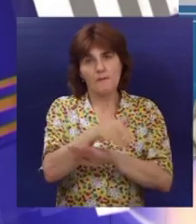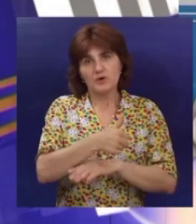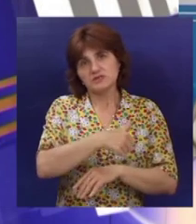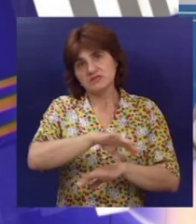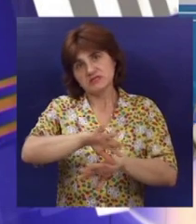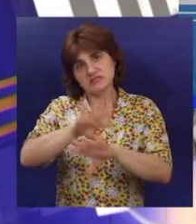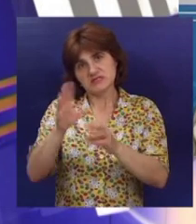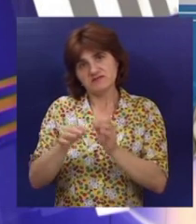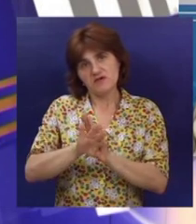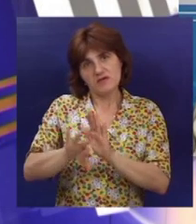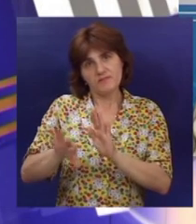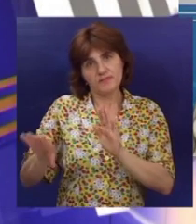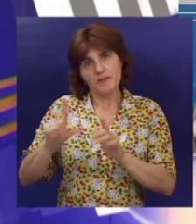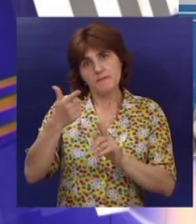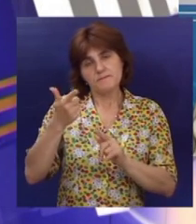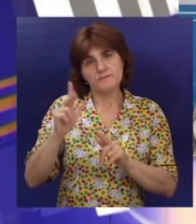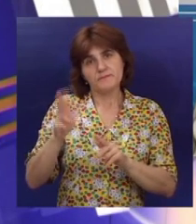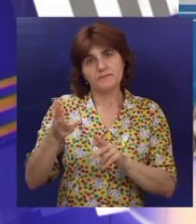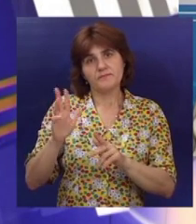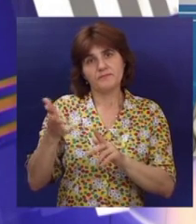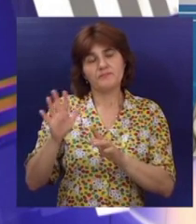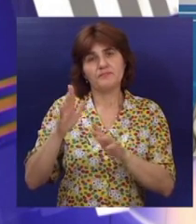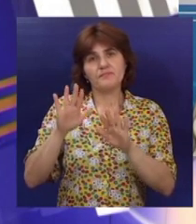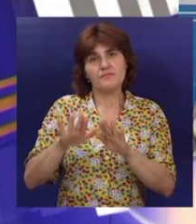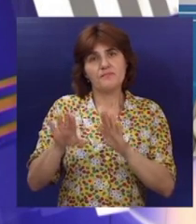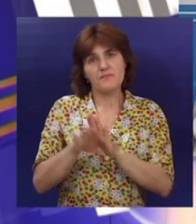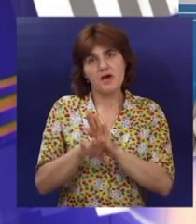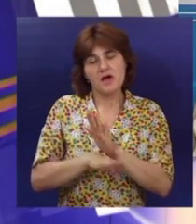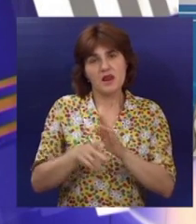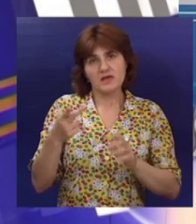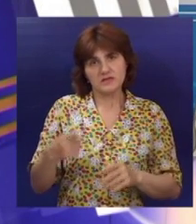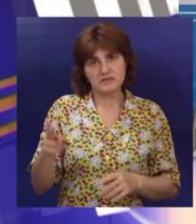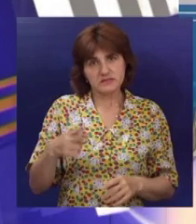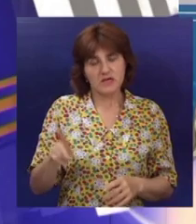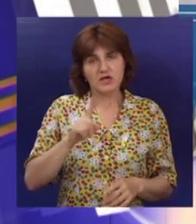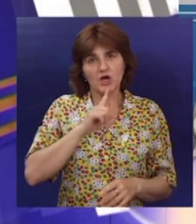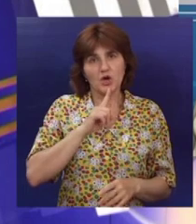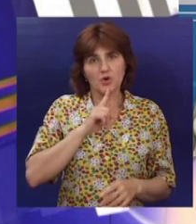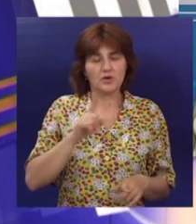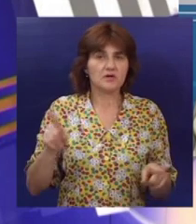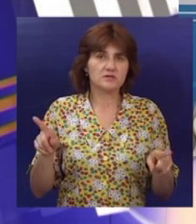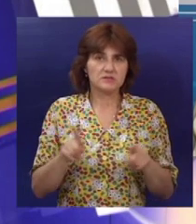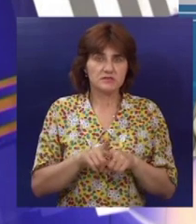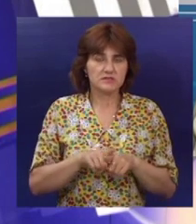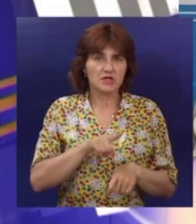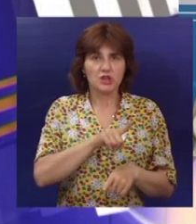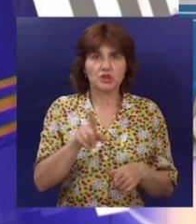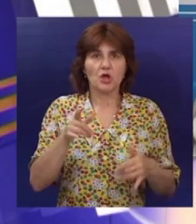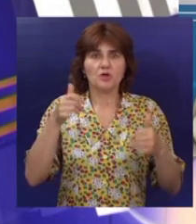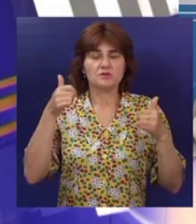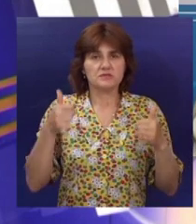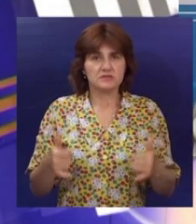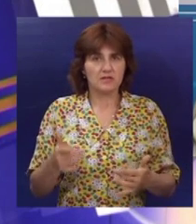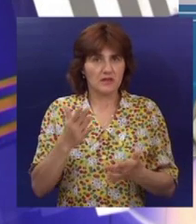one stranke proevropskog karaktera, nacionalne stranke i naravno one stranke svakako koje su i do